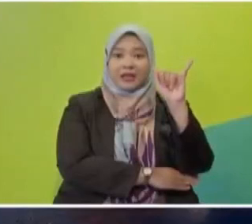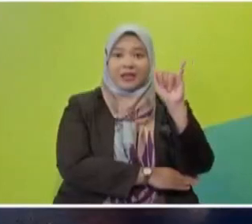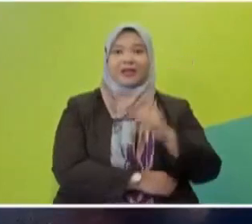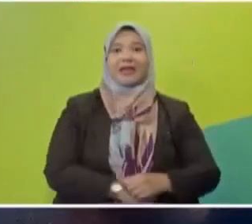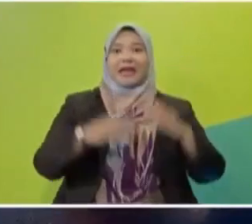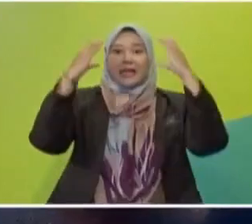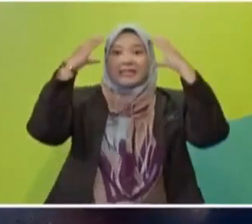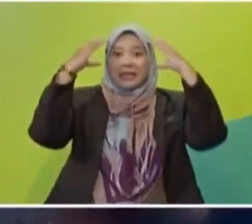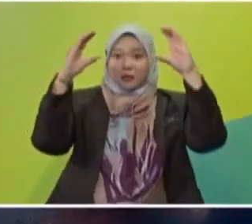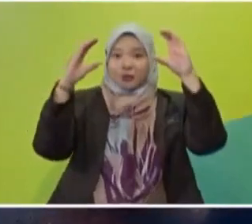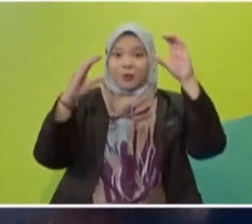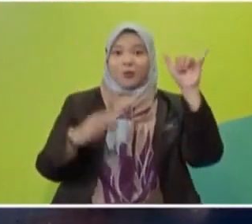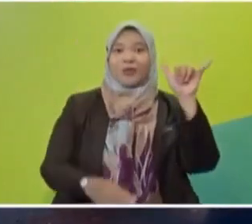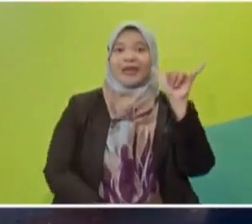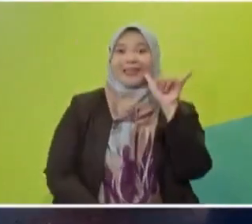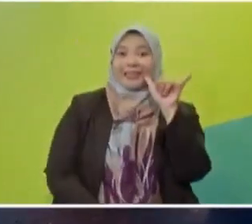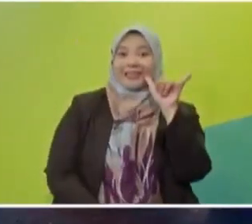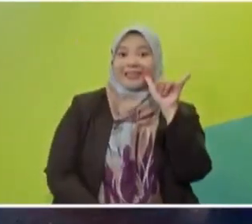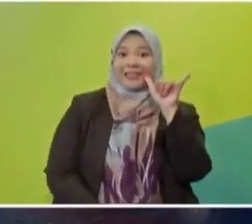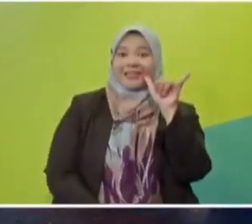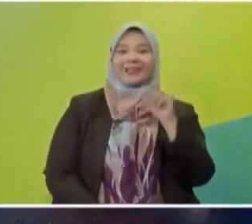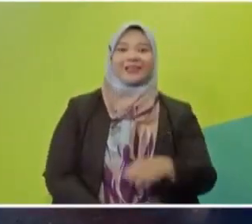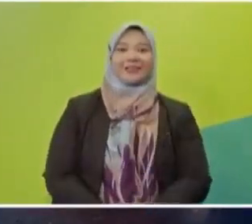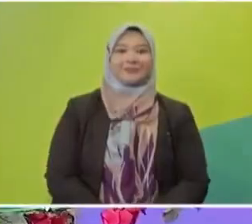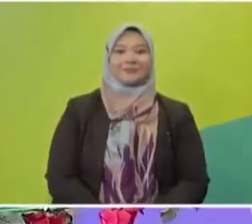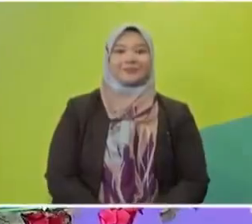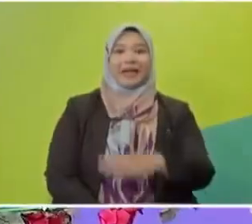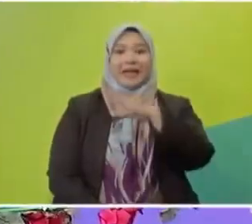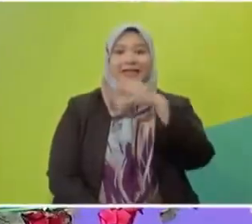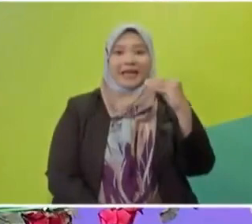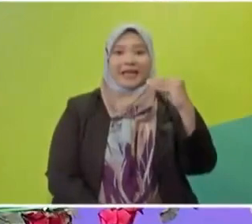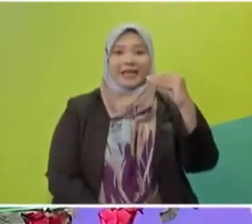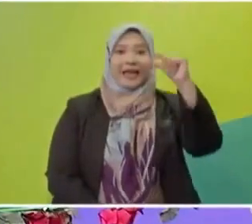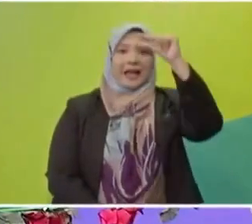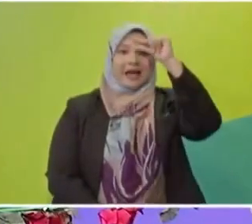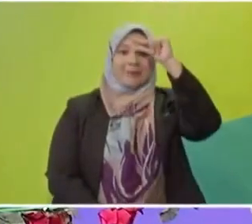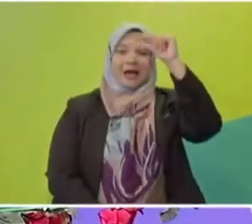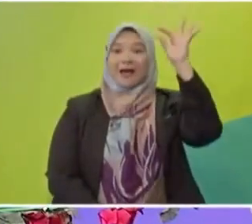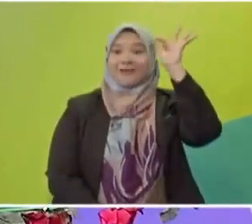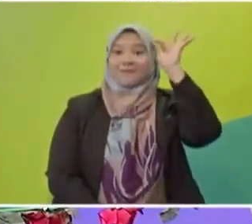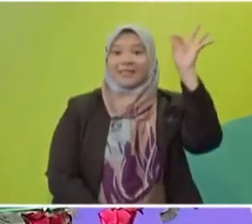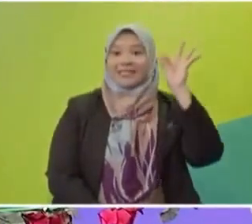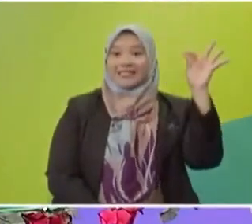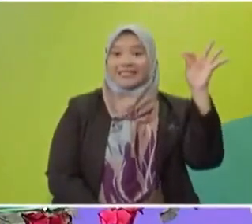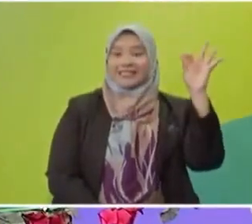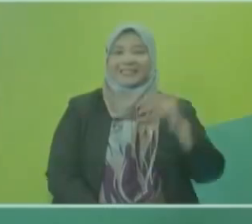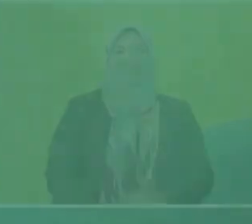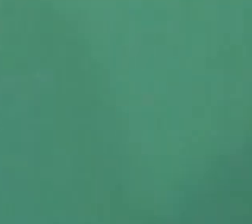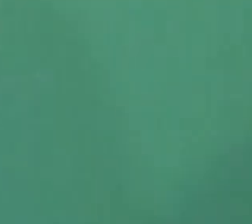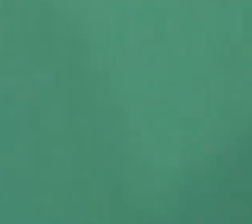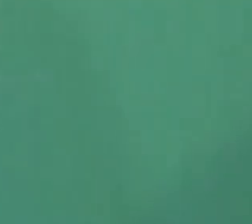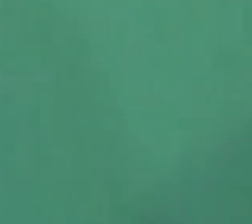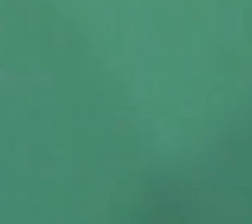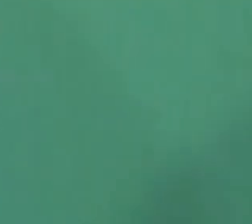cikguku? Baik, Cik Fizi. Alhamdulillah. Kita juga ditemani oleh jurubahasa isyarat kita itu Cikgu